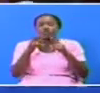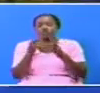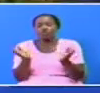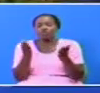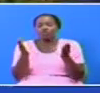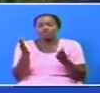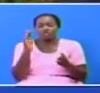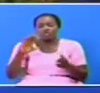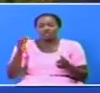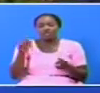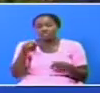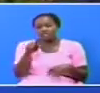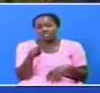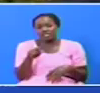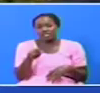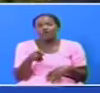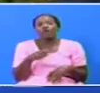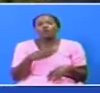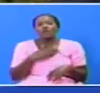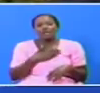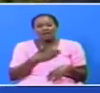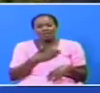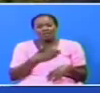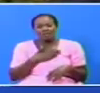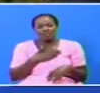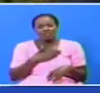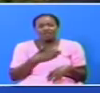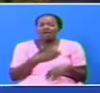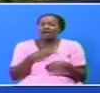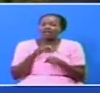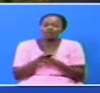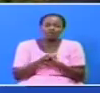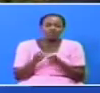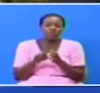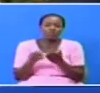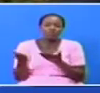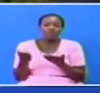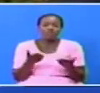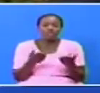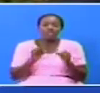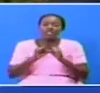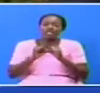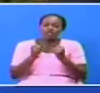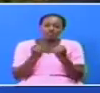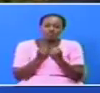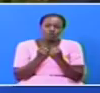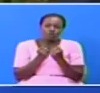zao. Tuko na wataalamu wengi sana ambao tumeleta kwa sababu social media